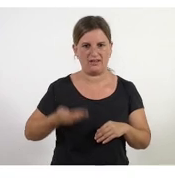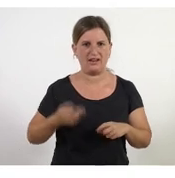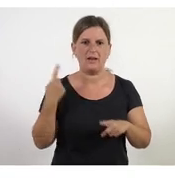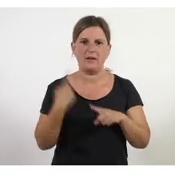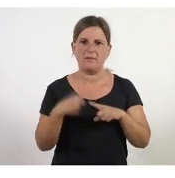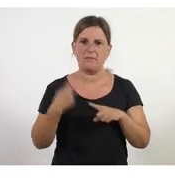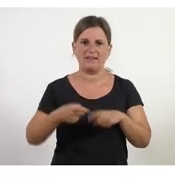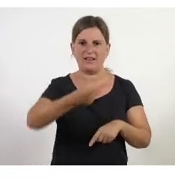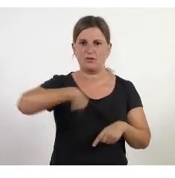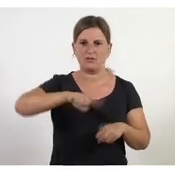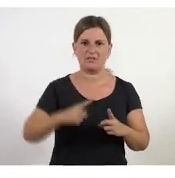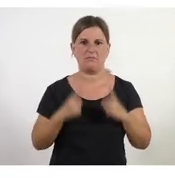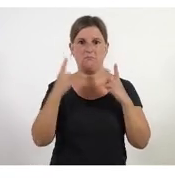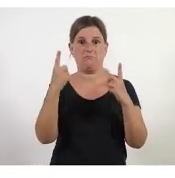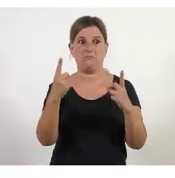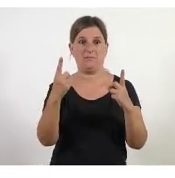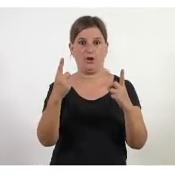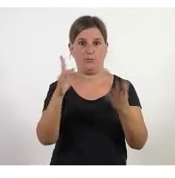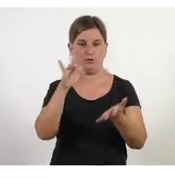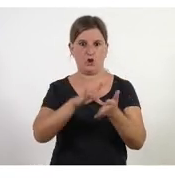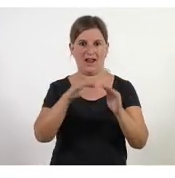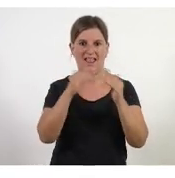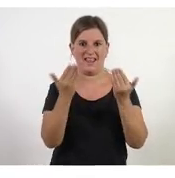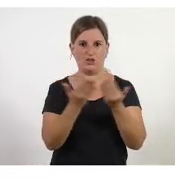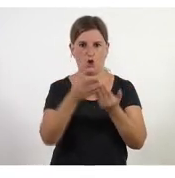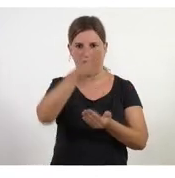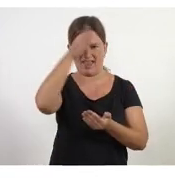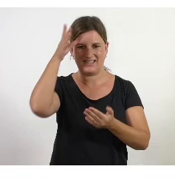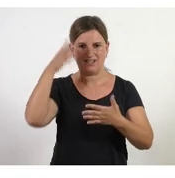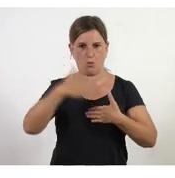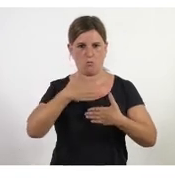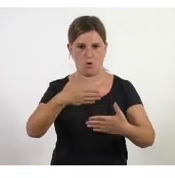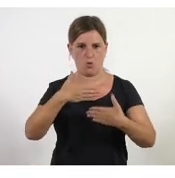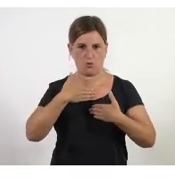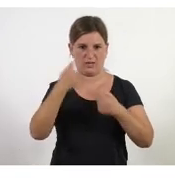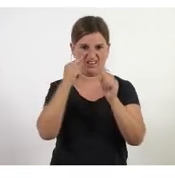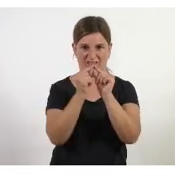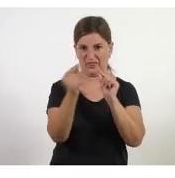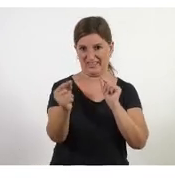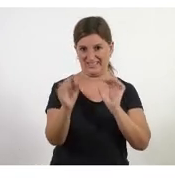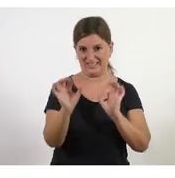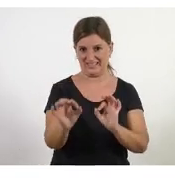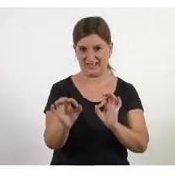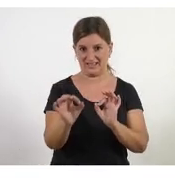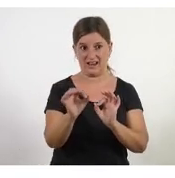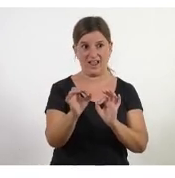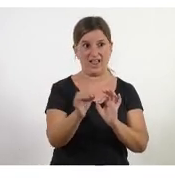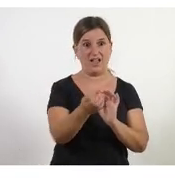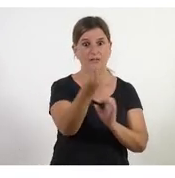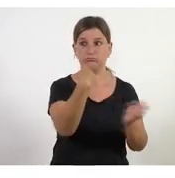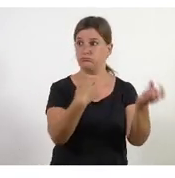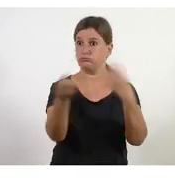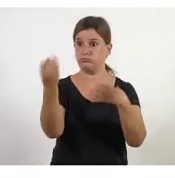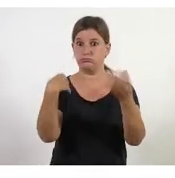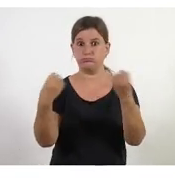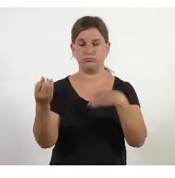és que nosaltres és el primer any que fem l'escola d'estiu del voluntariat en línia i el vostre feedback ens pot ajudar